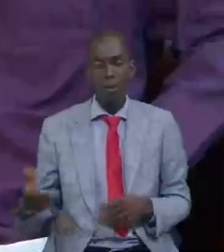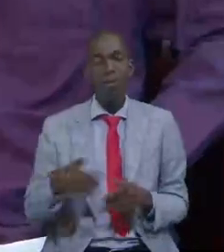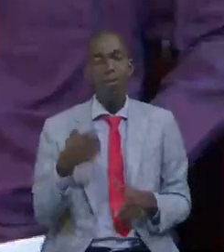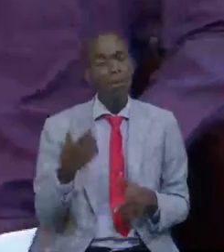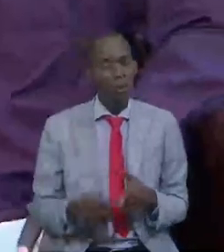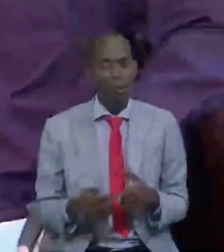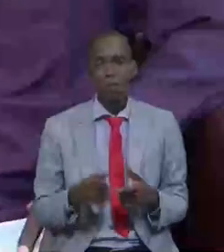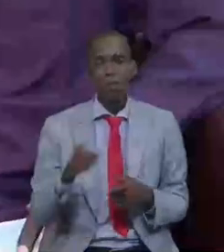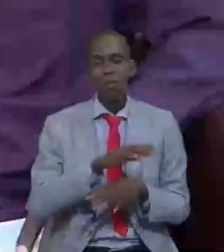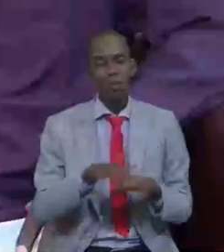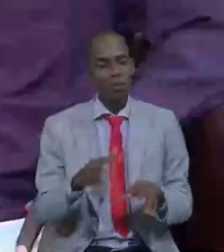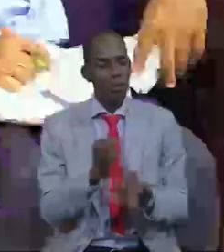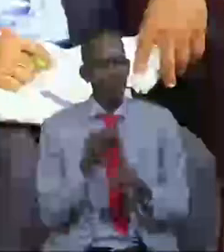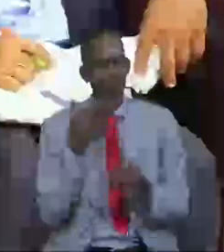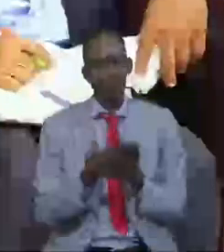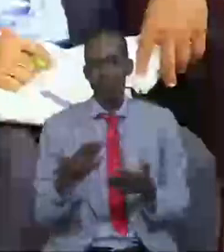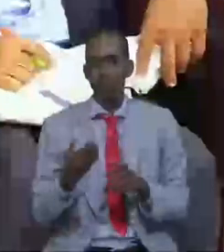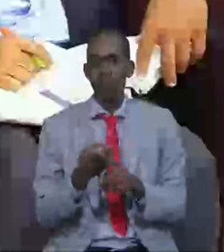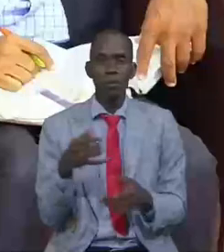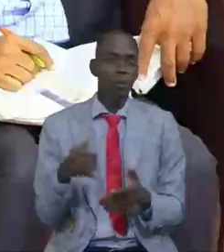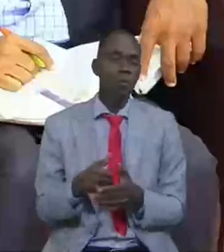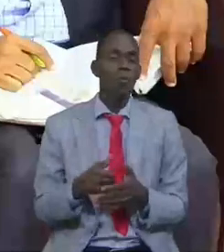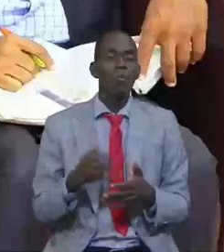ça. Si je leur fais du mal,